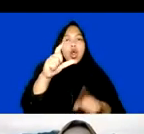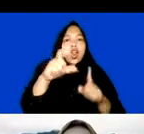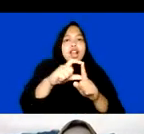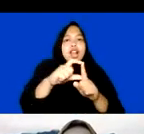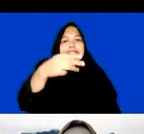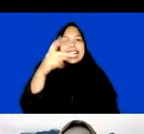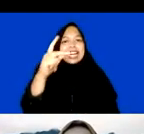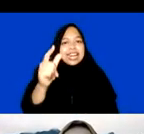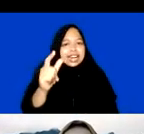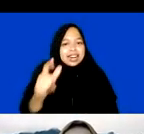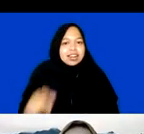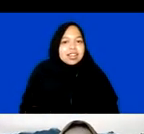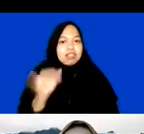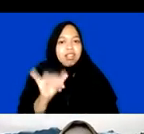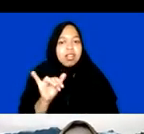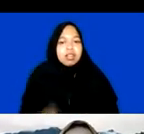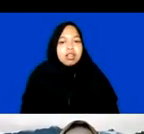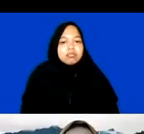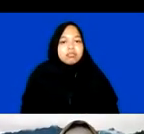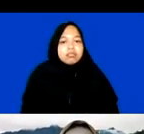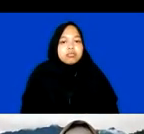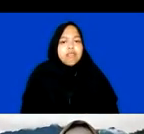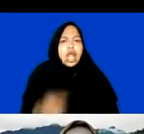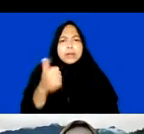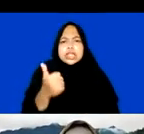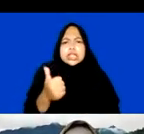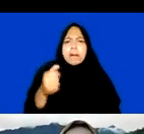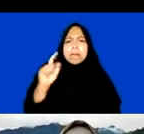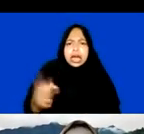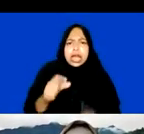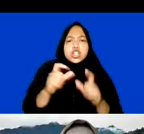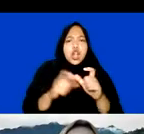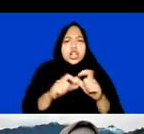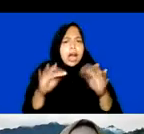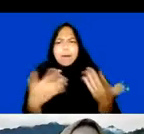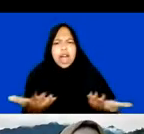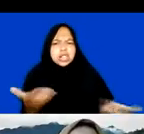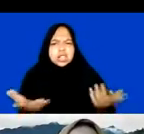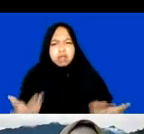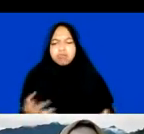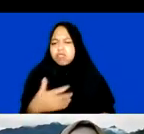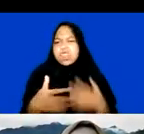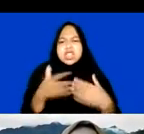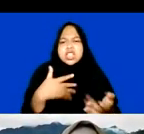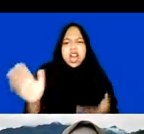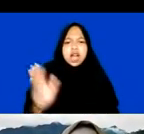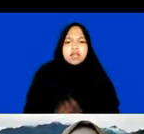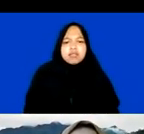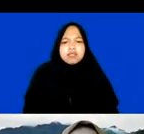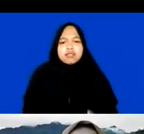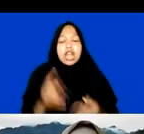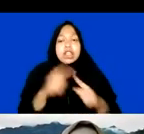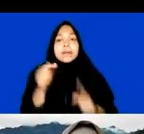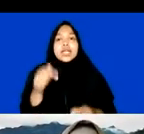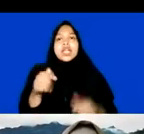solder. Sebenarnya bisa sih solder apa aja, solder-solder timah biasa juga bisa aja. Cuman yang ini kebetulan kita udah beli yang khusus